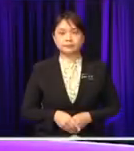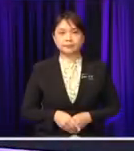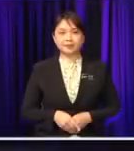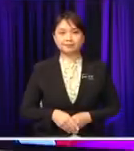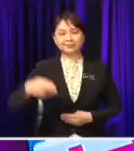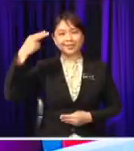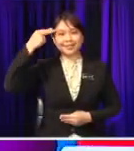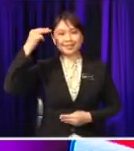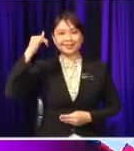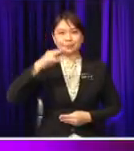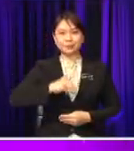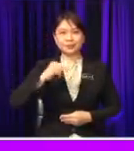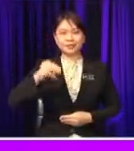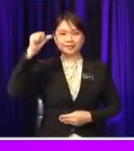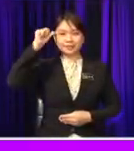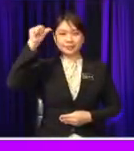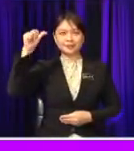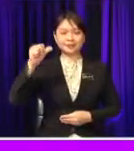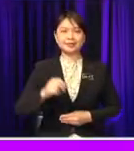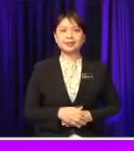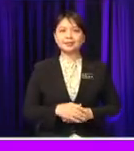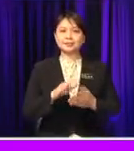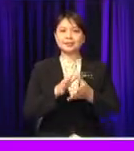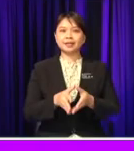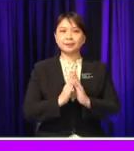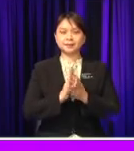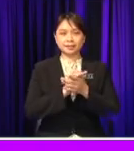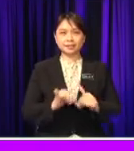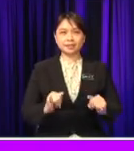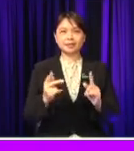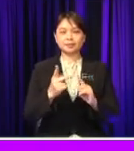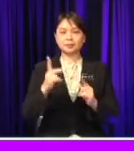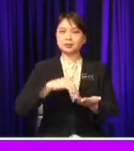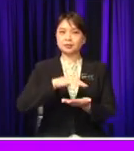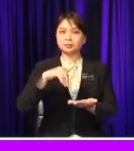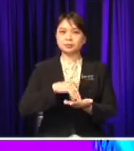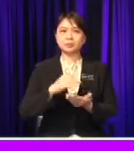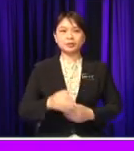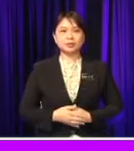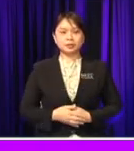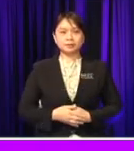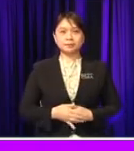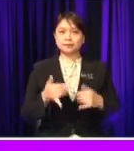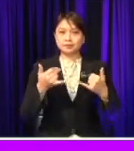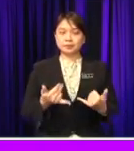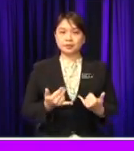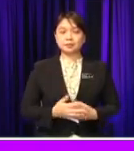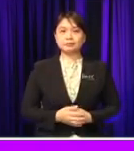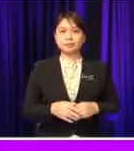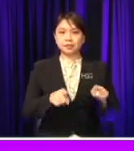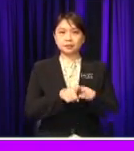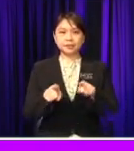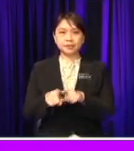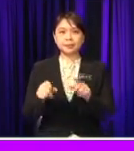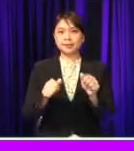Hai murid-muri assalamualaikum Ustad prasekolah di Net TV KPM bersama saya